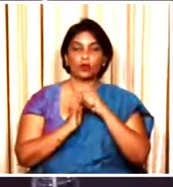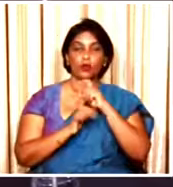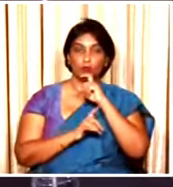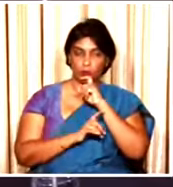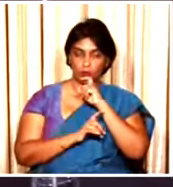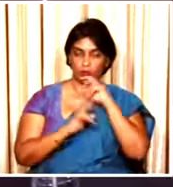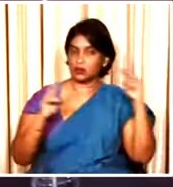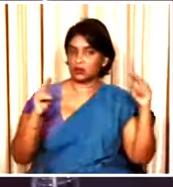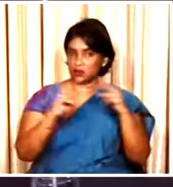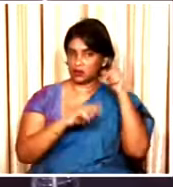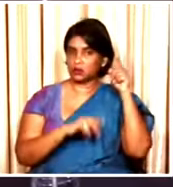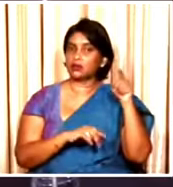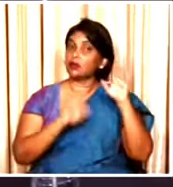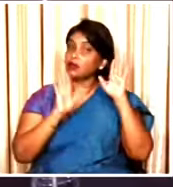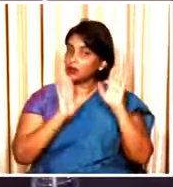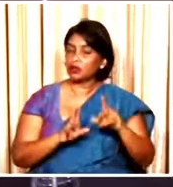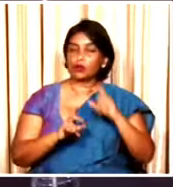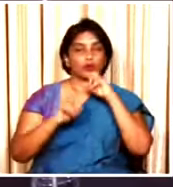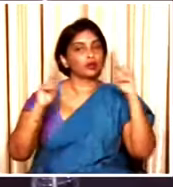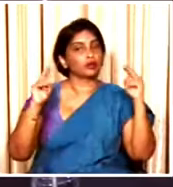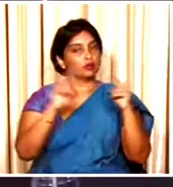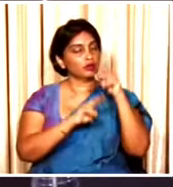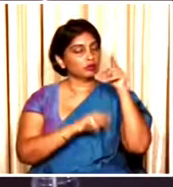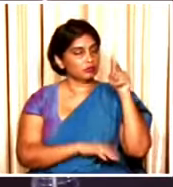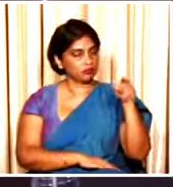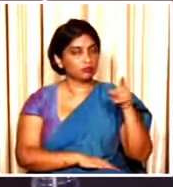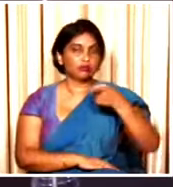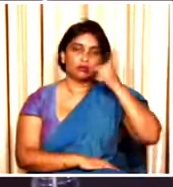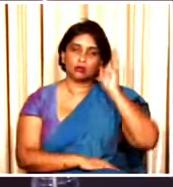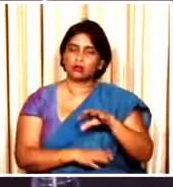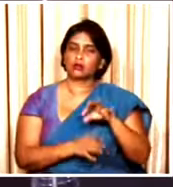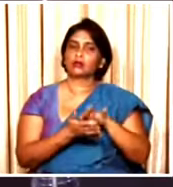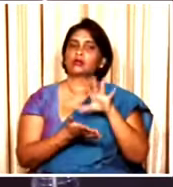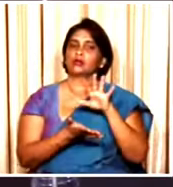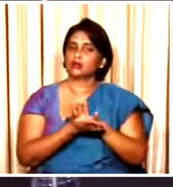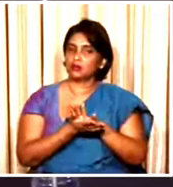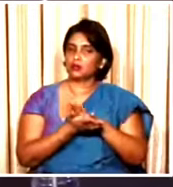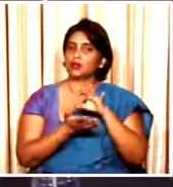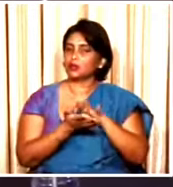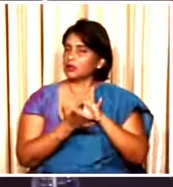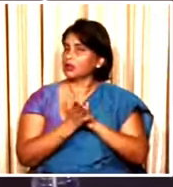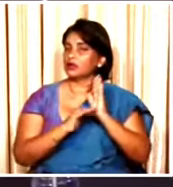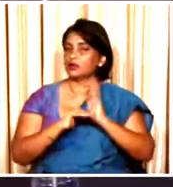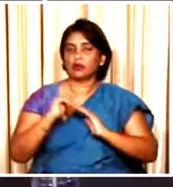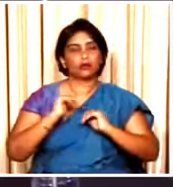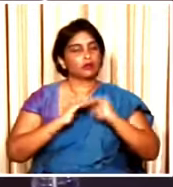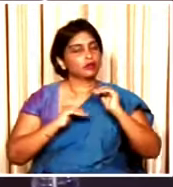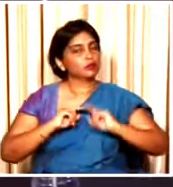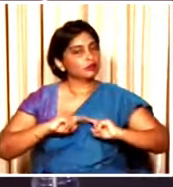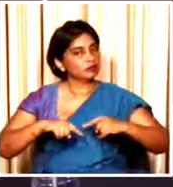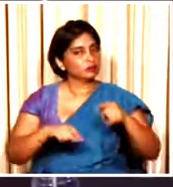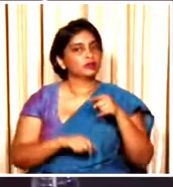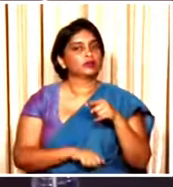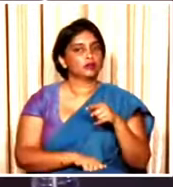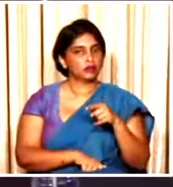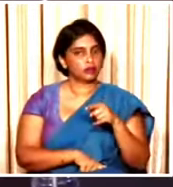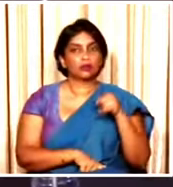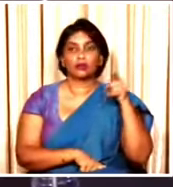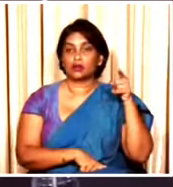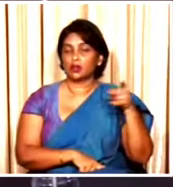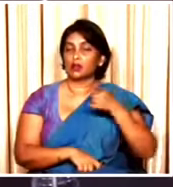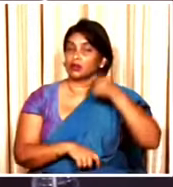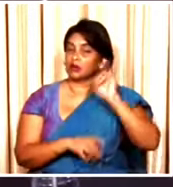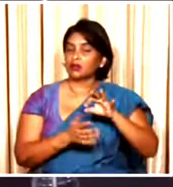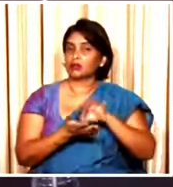අධිකරණයට. නමුත් අධිකරණය දෙන තීන්දු ක්‍රියාත්මක කිරීමේදී ඒ